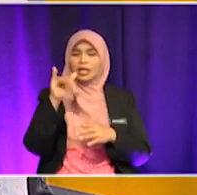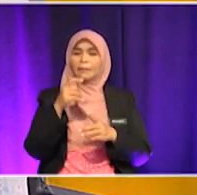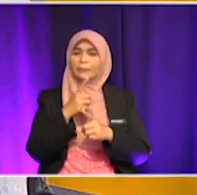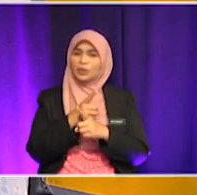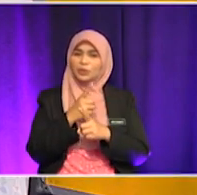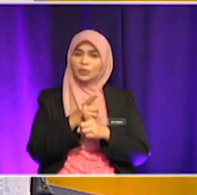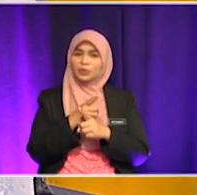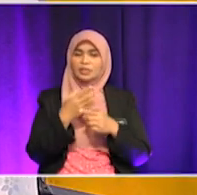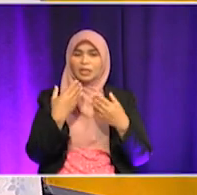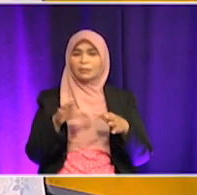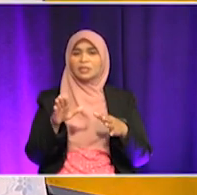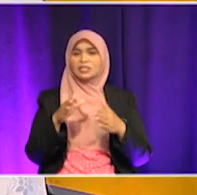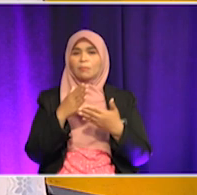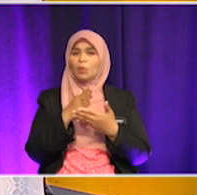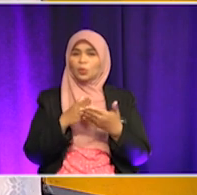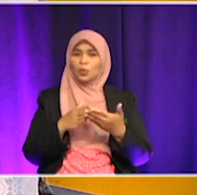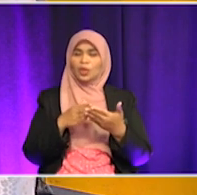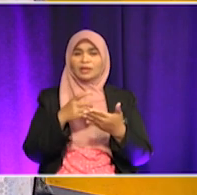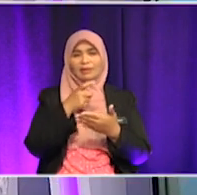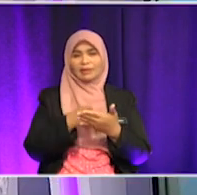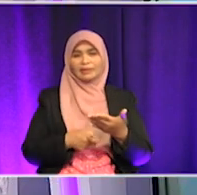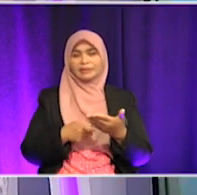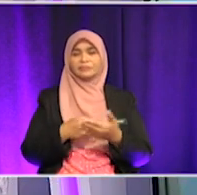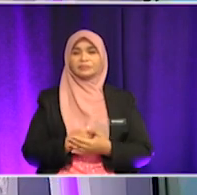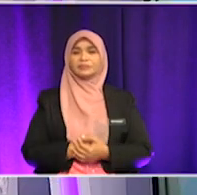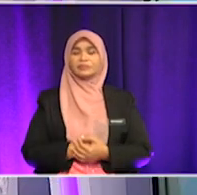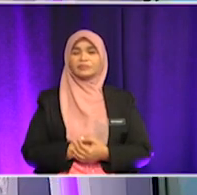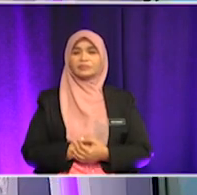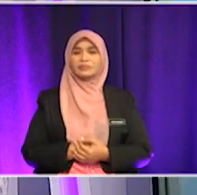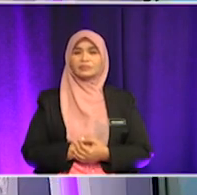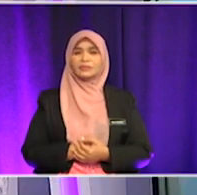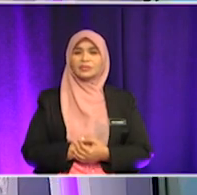selepas potongan? Selepas potongan. Mm-hmm. Jadi murid-murid kena tolak dulu